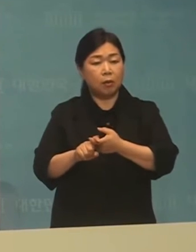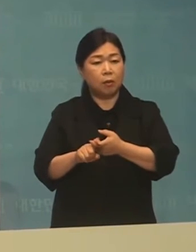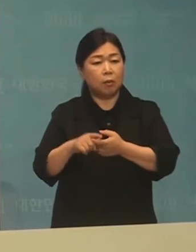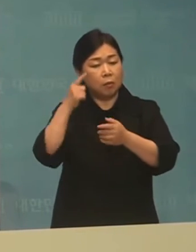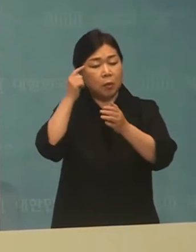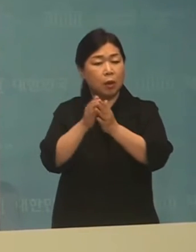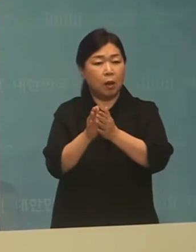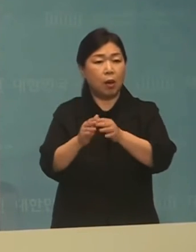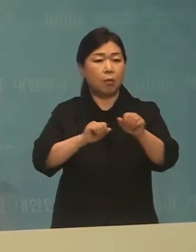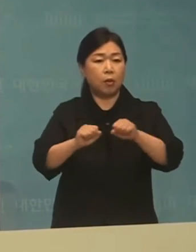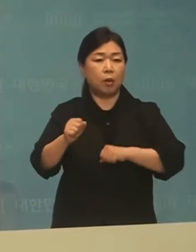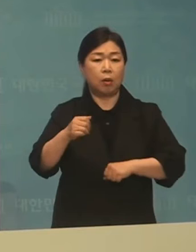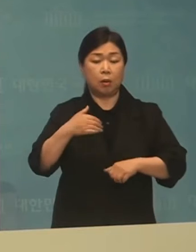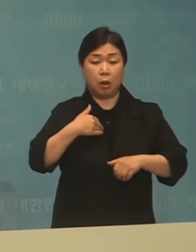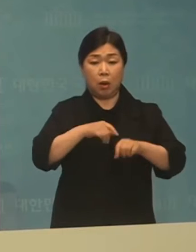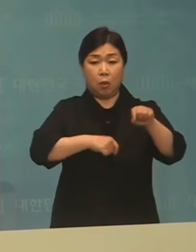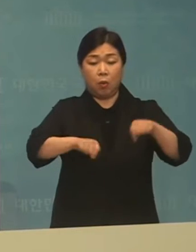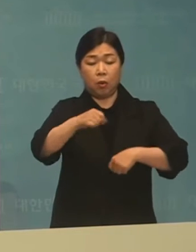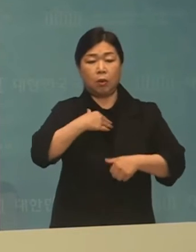일제 때에도